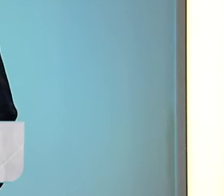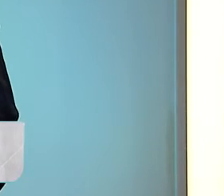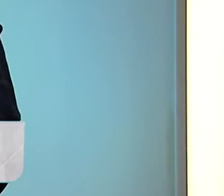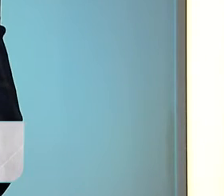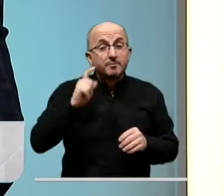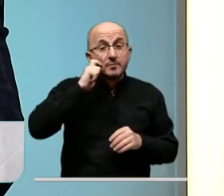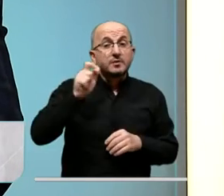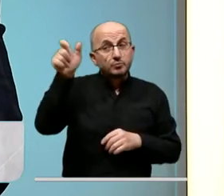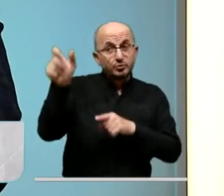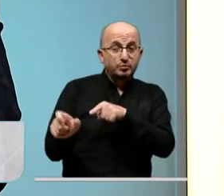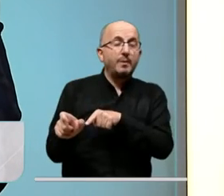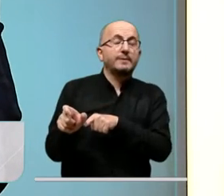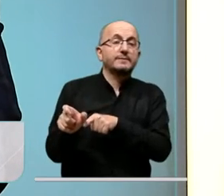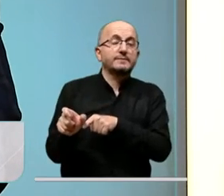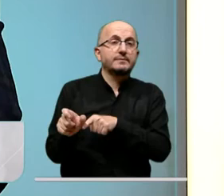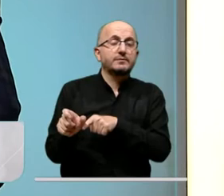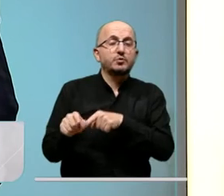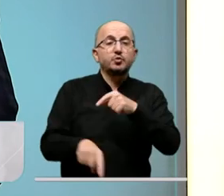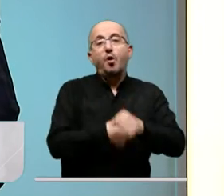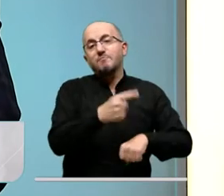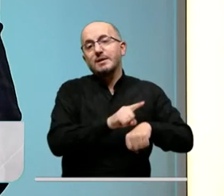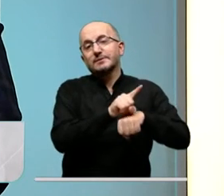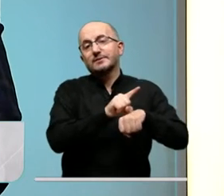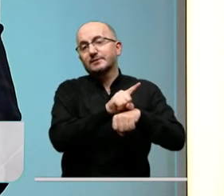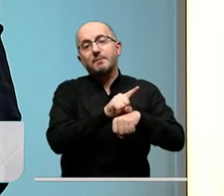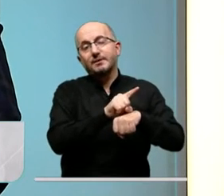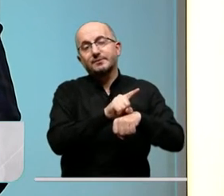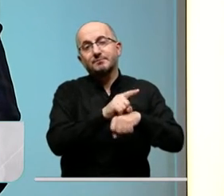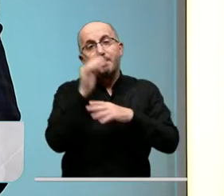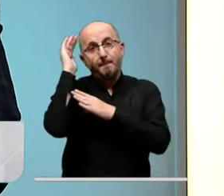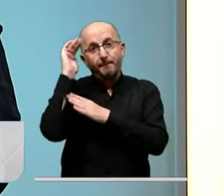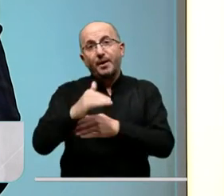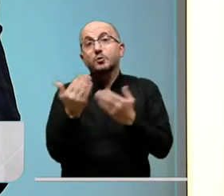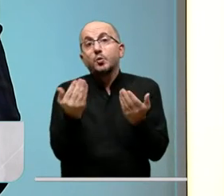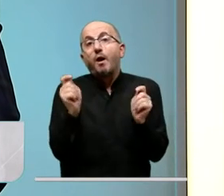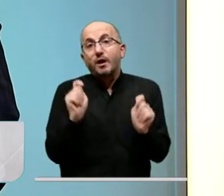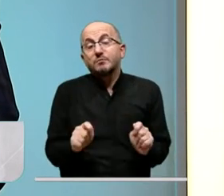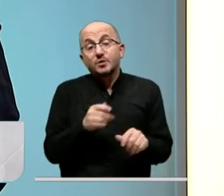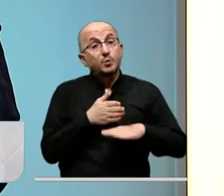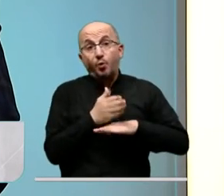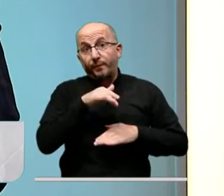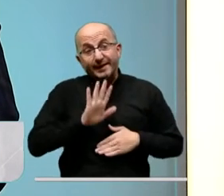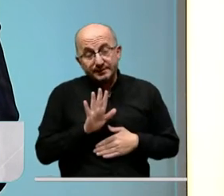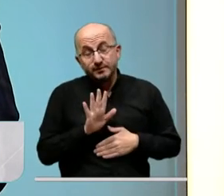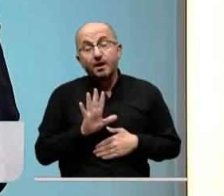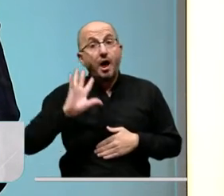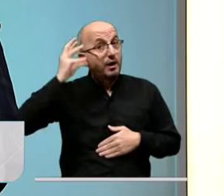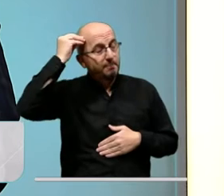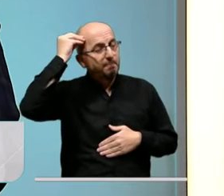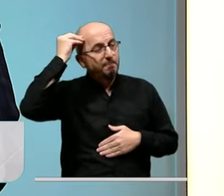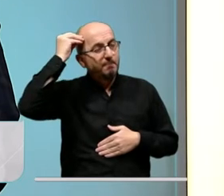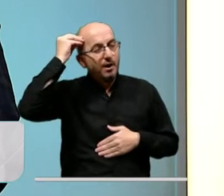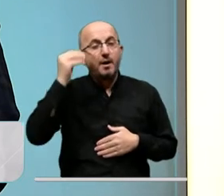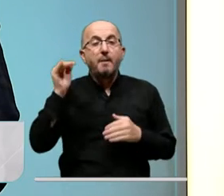Bir Müslümanın Normal şartlar altında beddua etmesi doğru değildir ulema